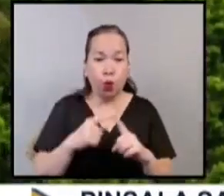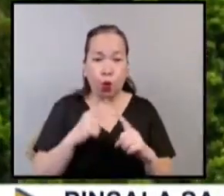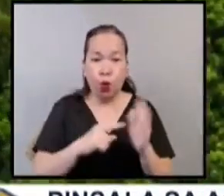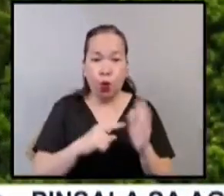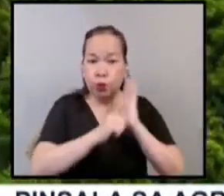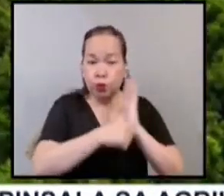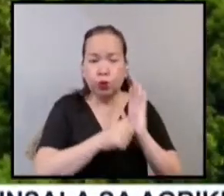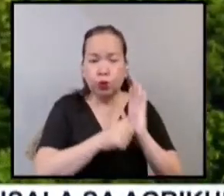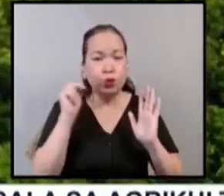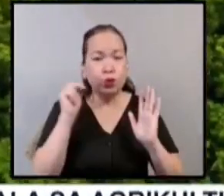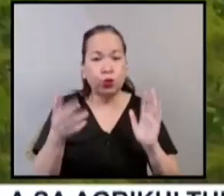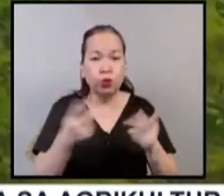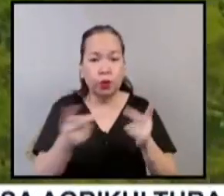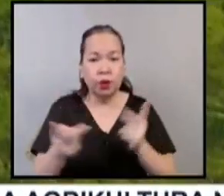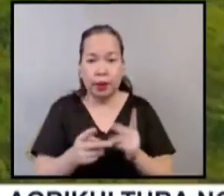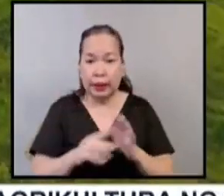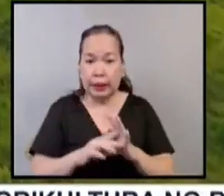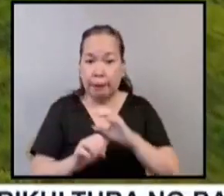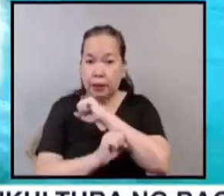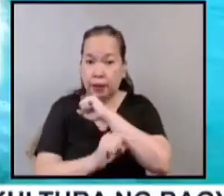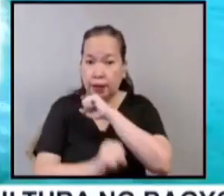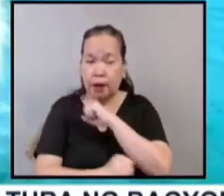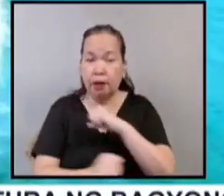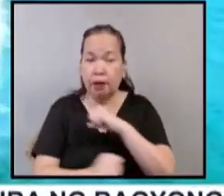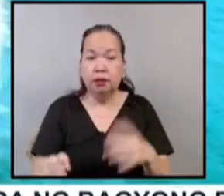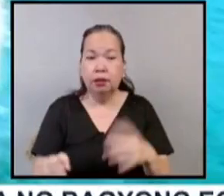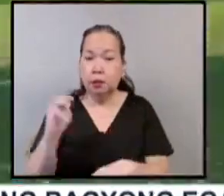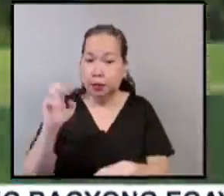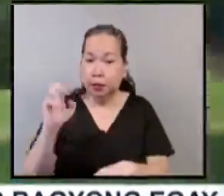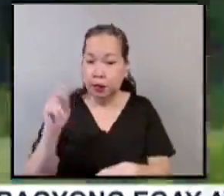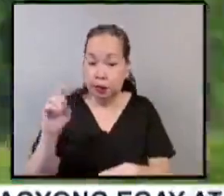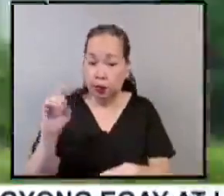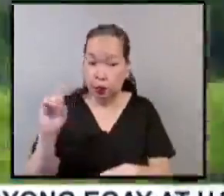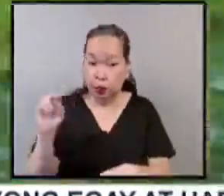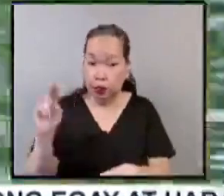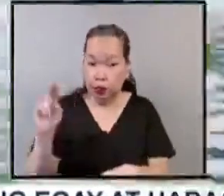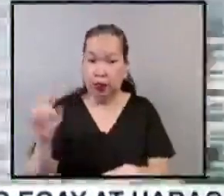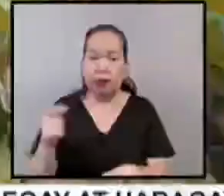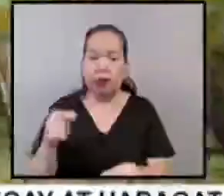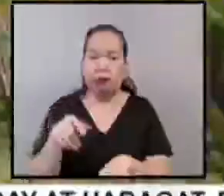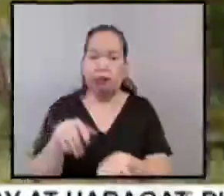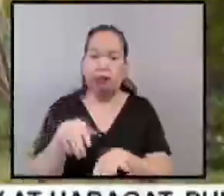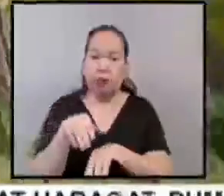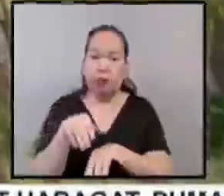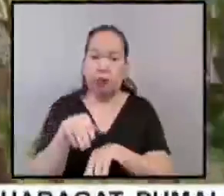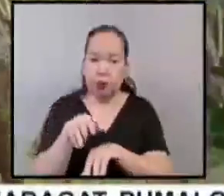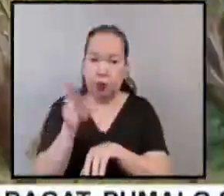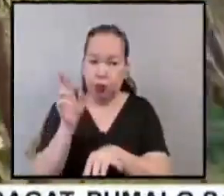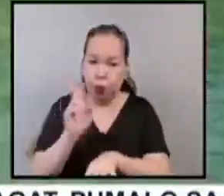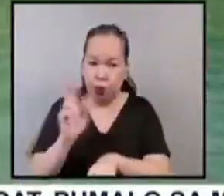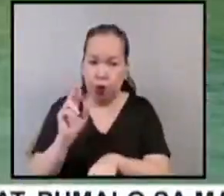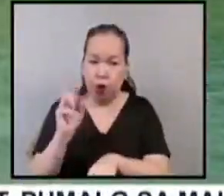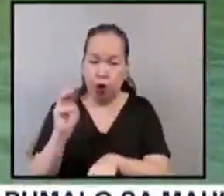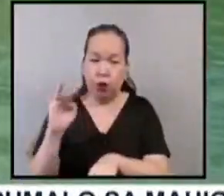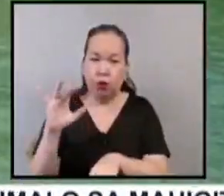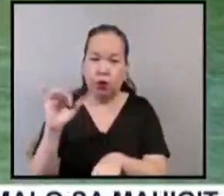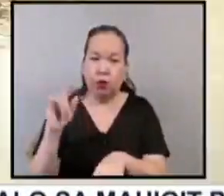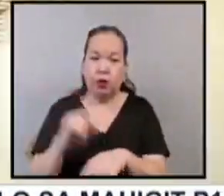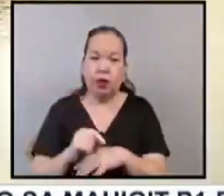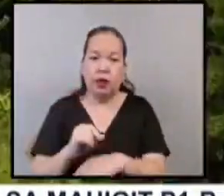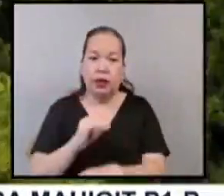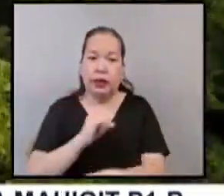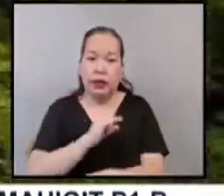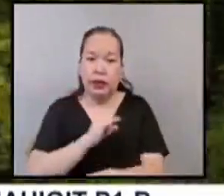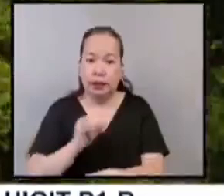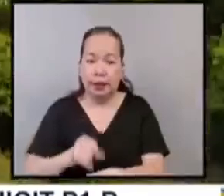tulad ng Borongan Samar, Marinduque, Romblon, Quirino Province, Isabela de Basilan, Masbate